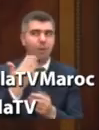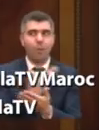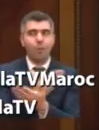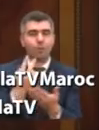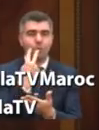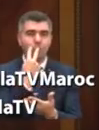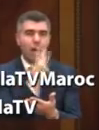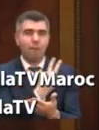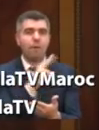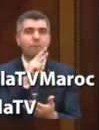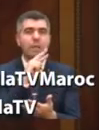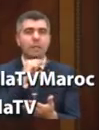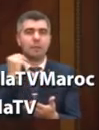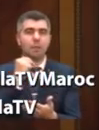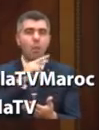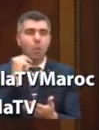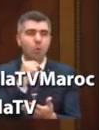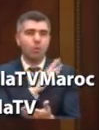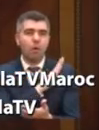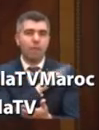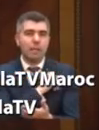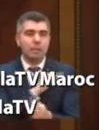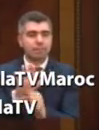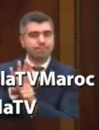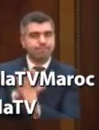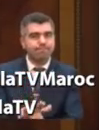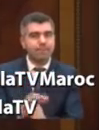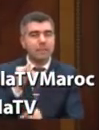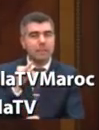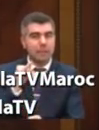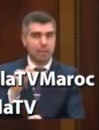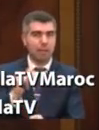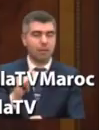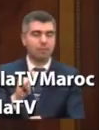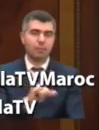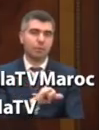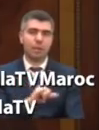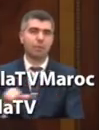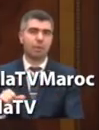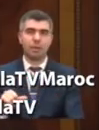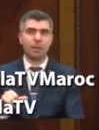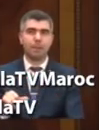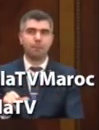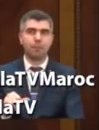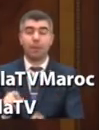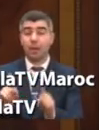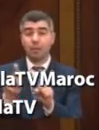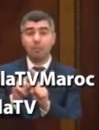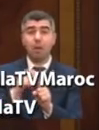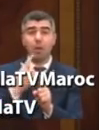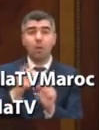والممارسه غير آبئة باي شيء، فسياسه الاعتقال التي ينفذها هذا الاحتلال ونقل الاسرى